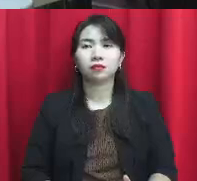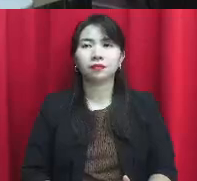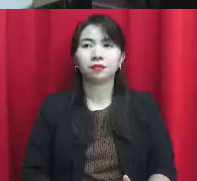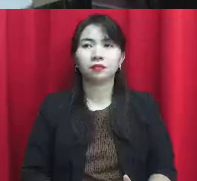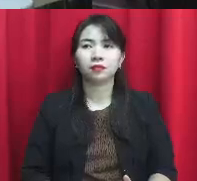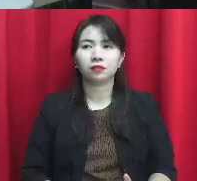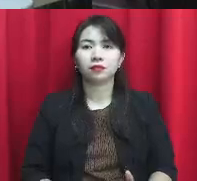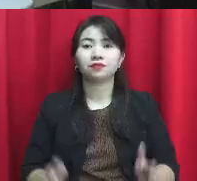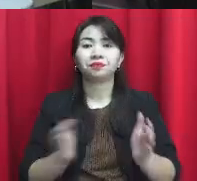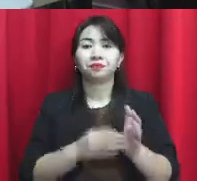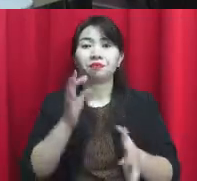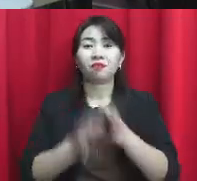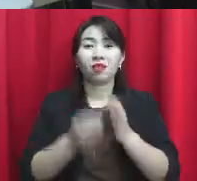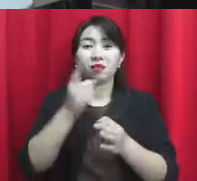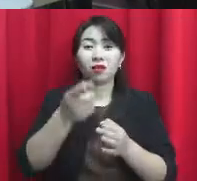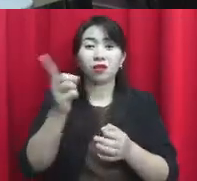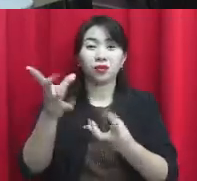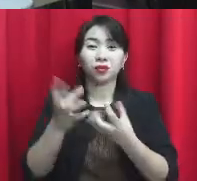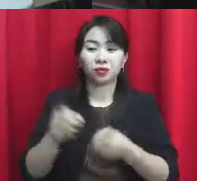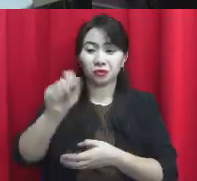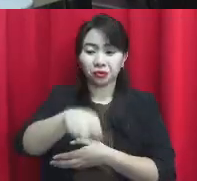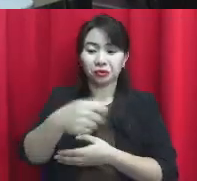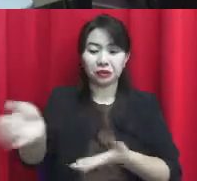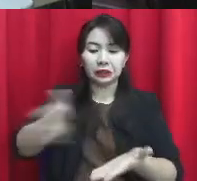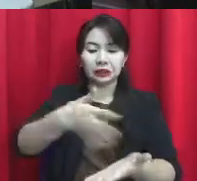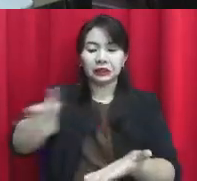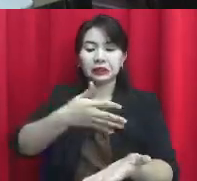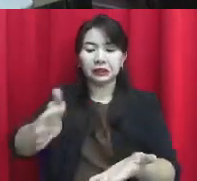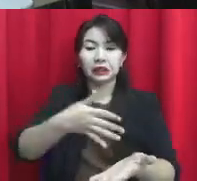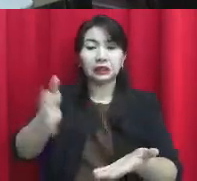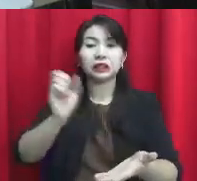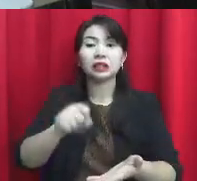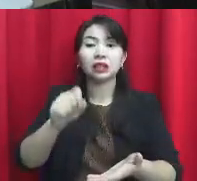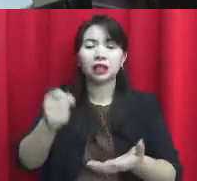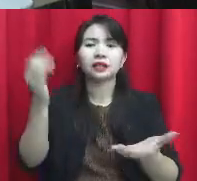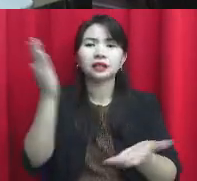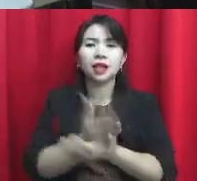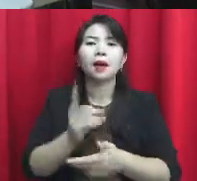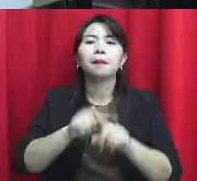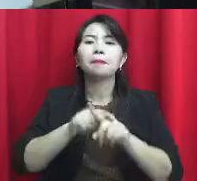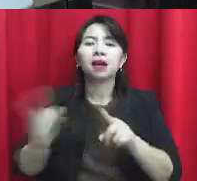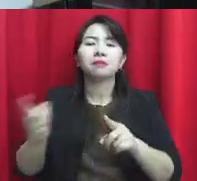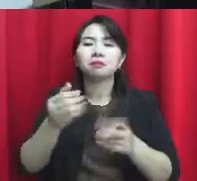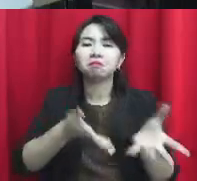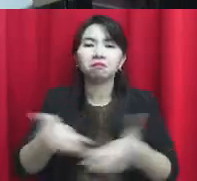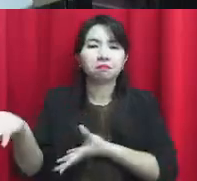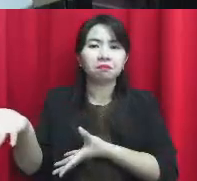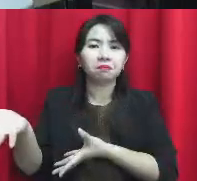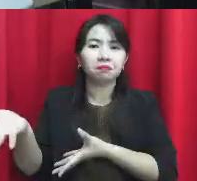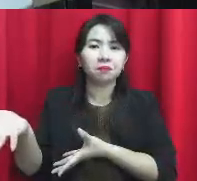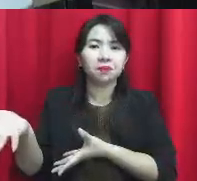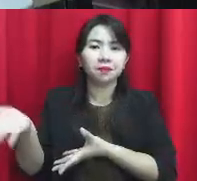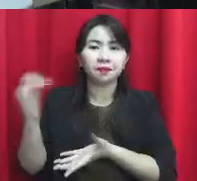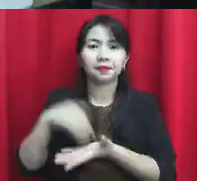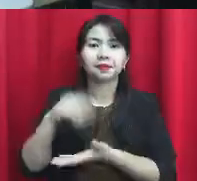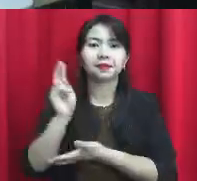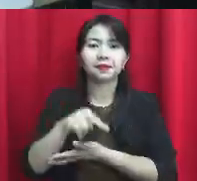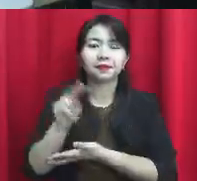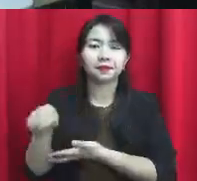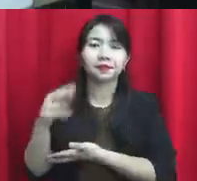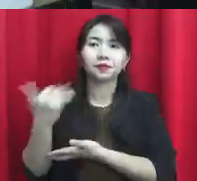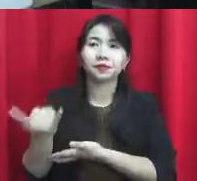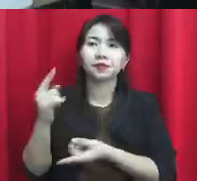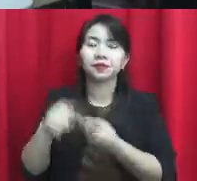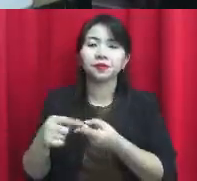nag-iihaw di ba pinapaypayan nila Makikita mo titigil yan pero hindi kaagad hindi nila pwedeng pabayaan lang yan kailangan painitin pa nila ng